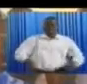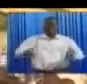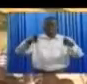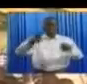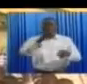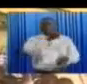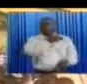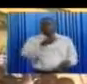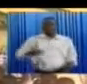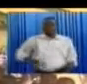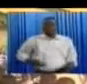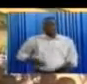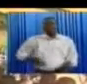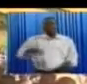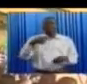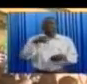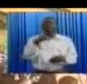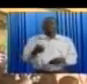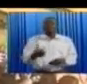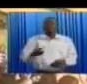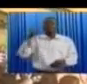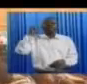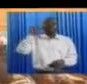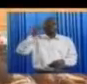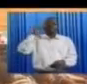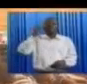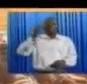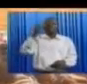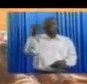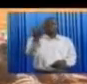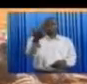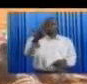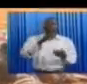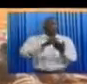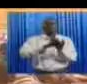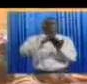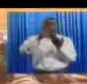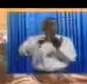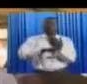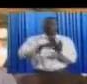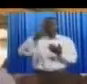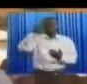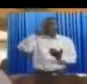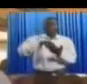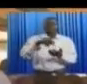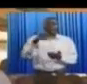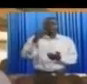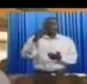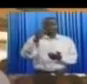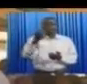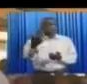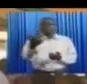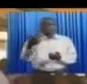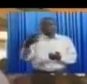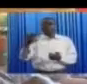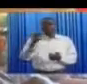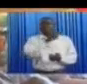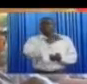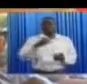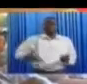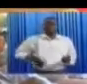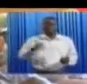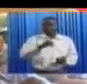Simon Compaoré s'apprête à passer le témoin à son successeur le 3 janvier 2013 et envisage baptiser d'autres rues en hommage à